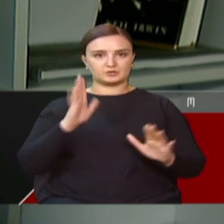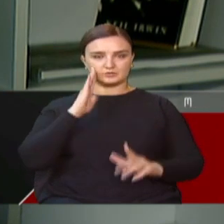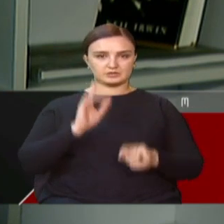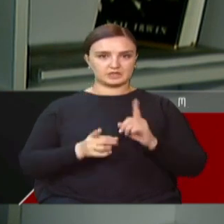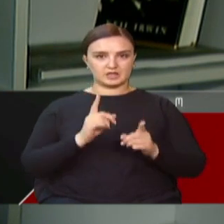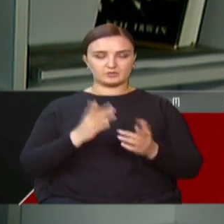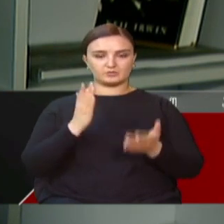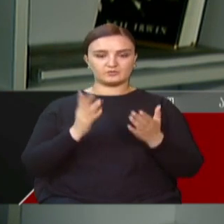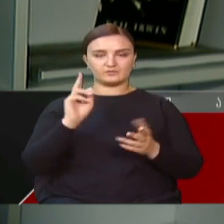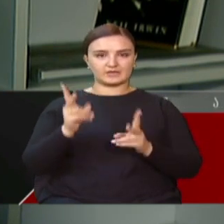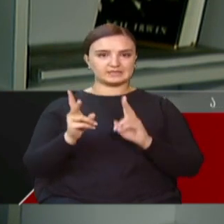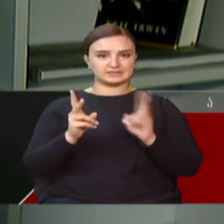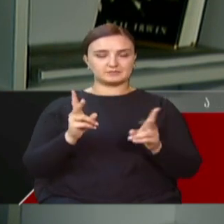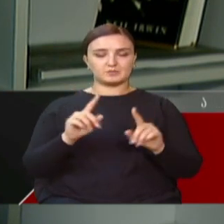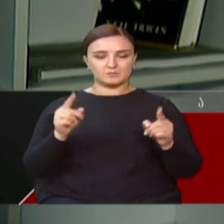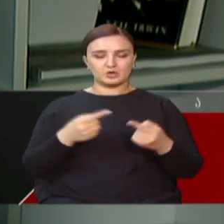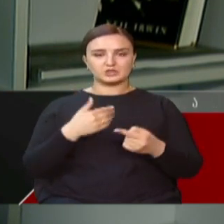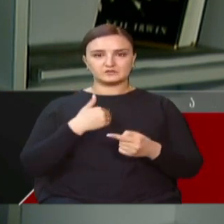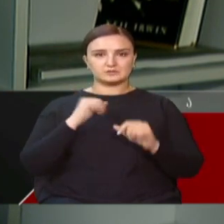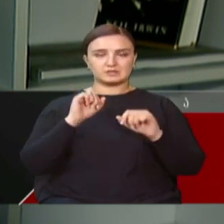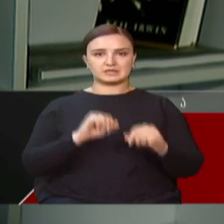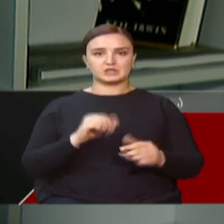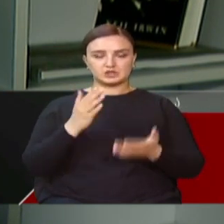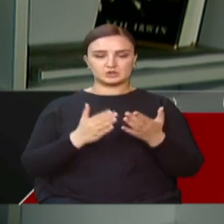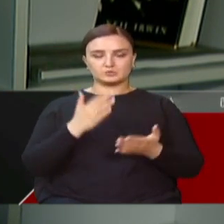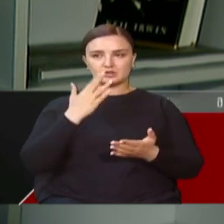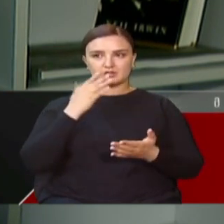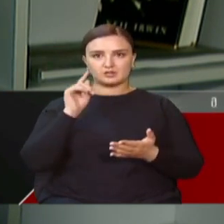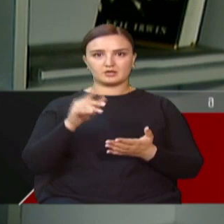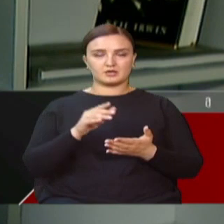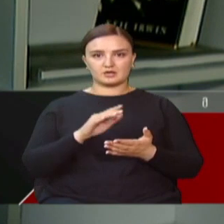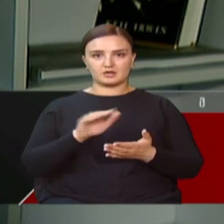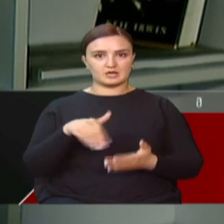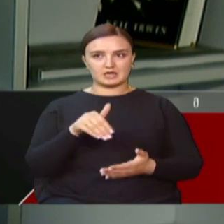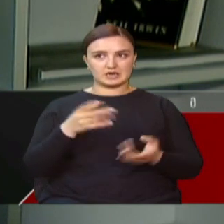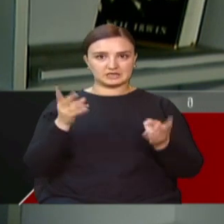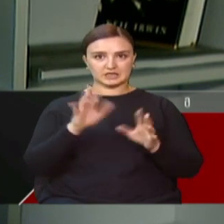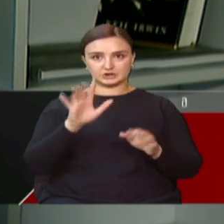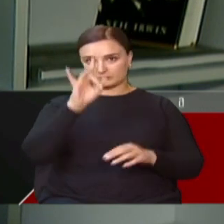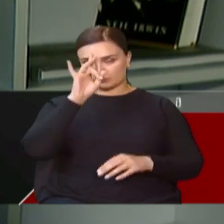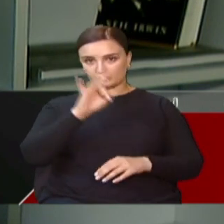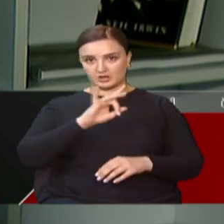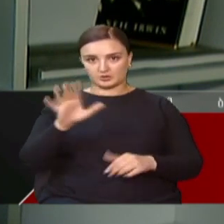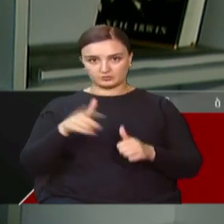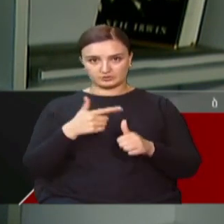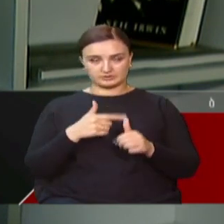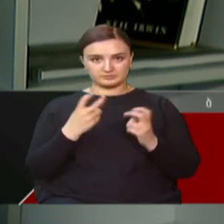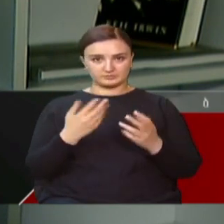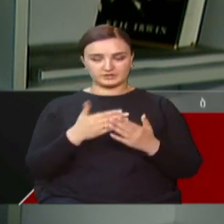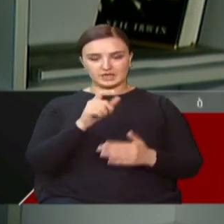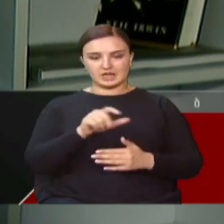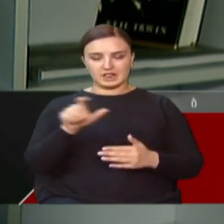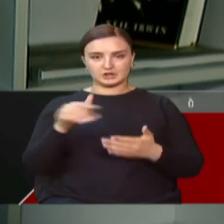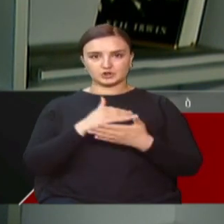თუ ვიღაცებმა მოკლედ ჩვენი მხარდაჭერა თუ დასავლეთში არ დარჩა პოპულარული და